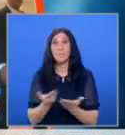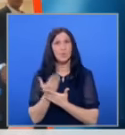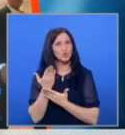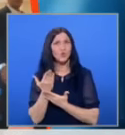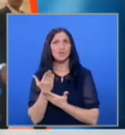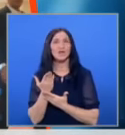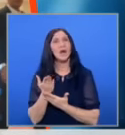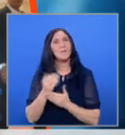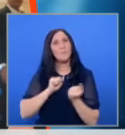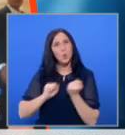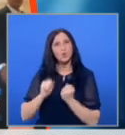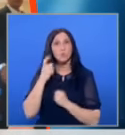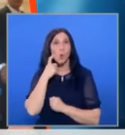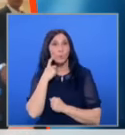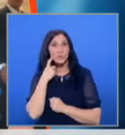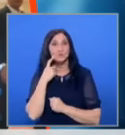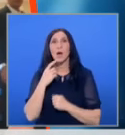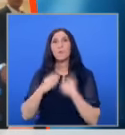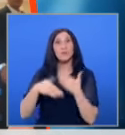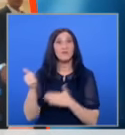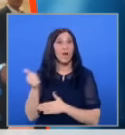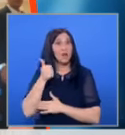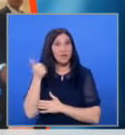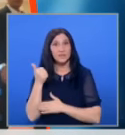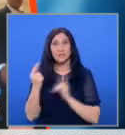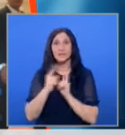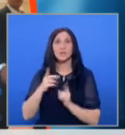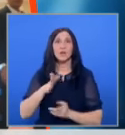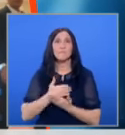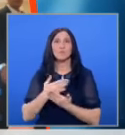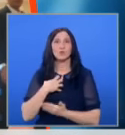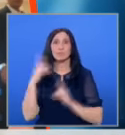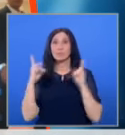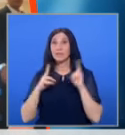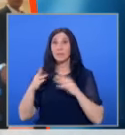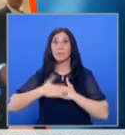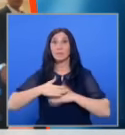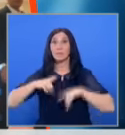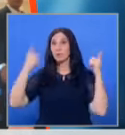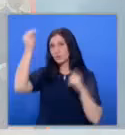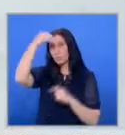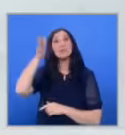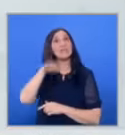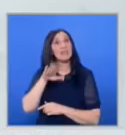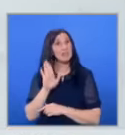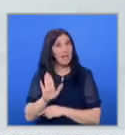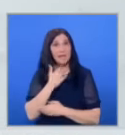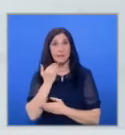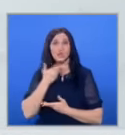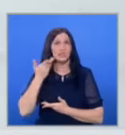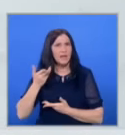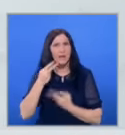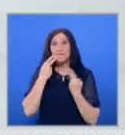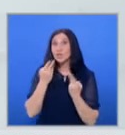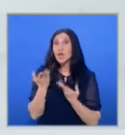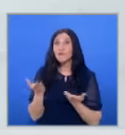Бойко Борисов. Последва лидерска среща между ГЕРБ-СДС и ППДБ, след която обаче нямаше изявления. Ето обаче каква